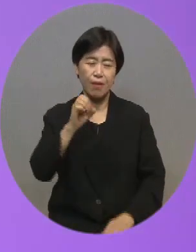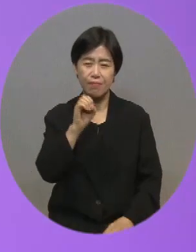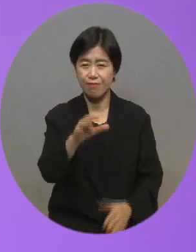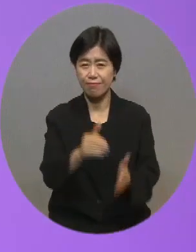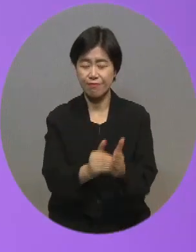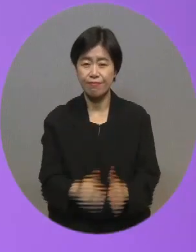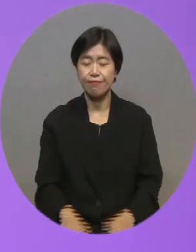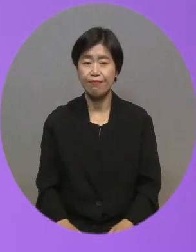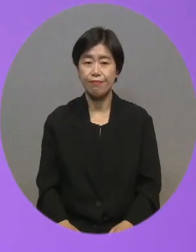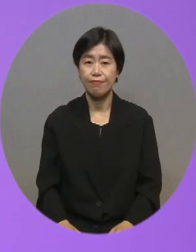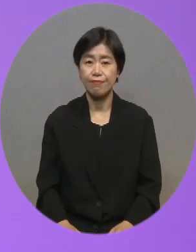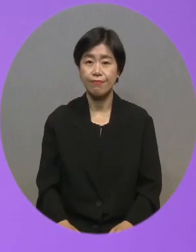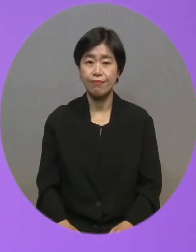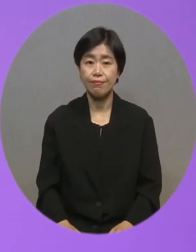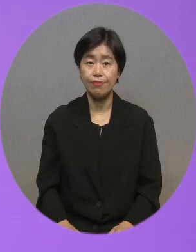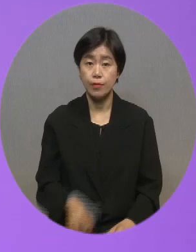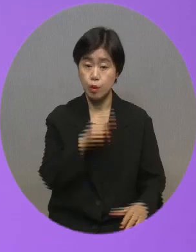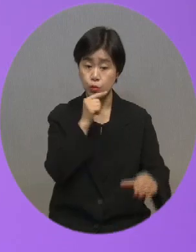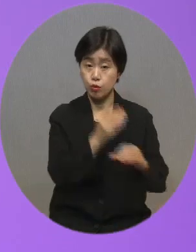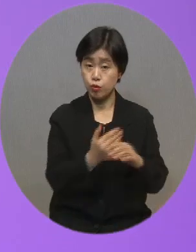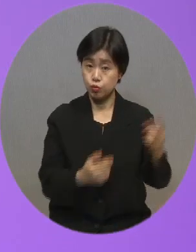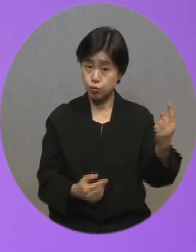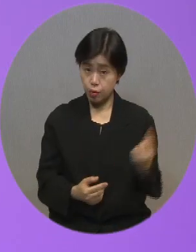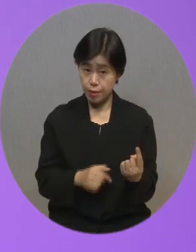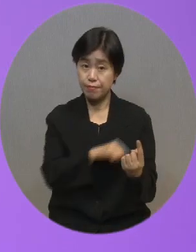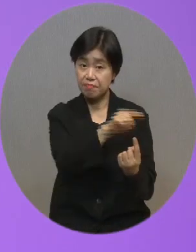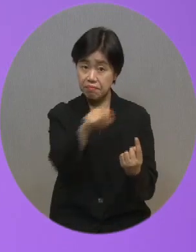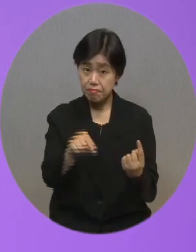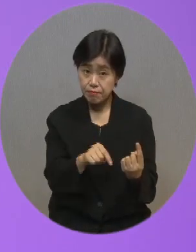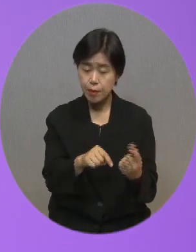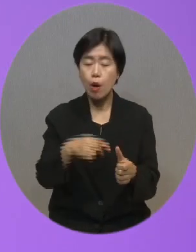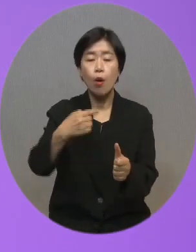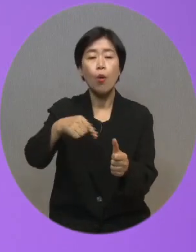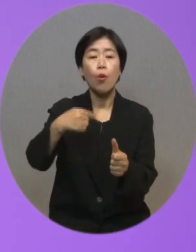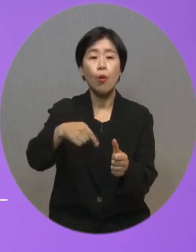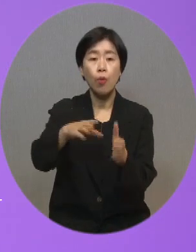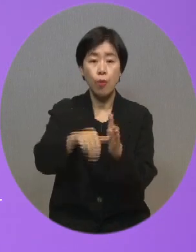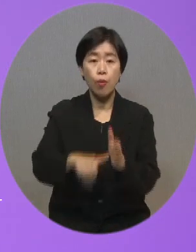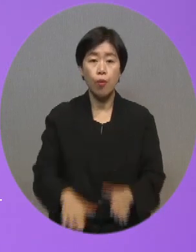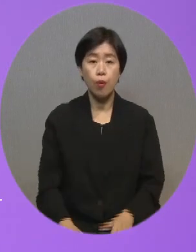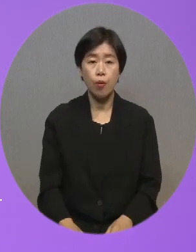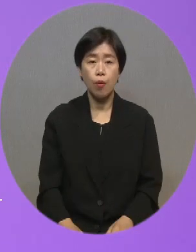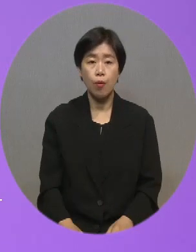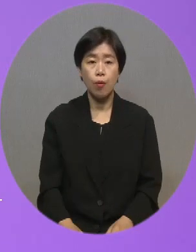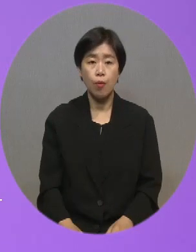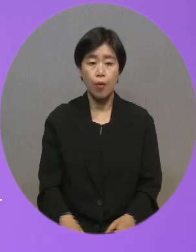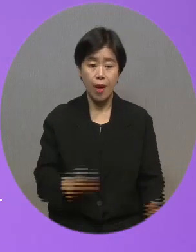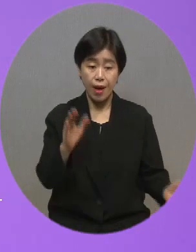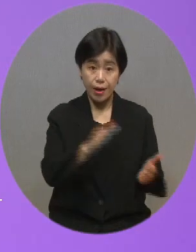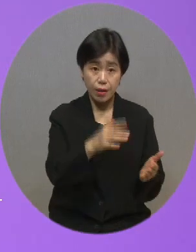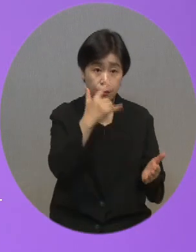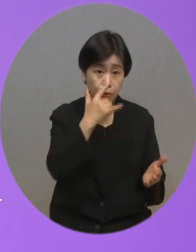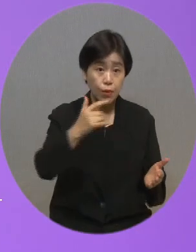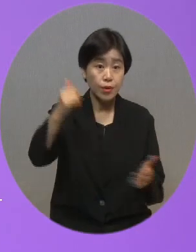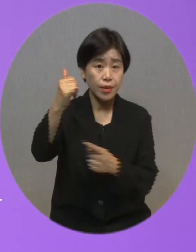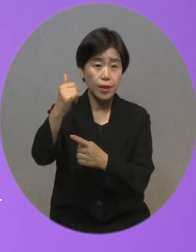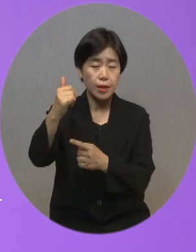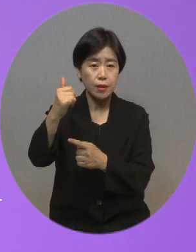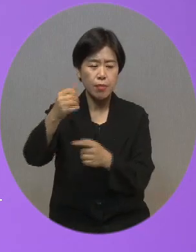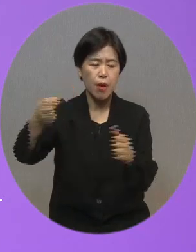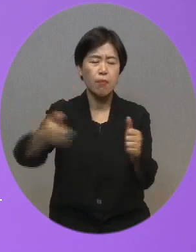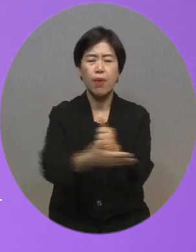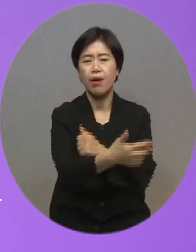말씀드리고요. 특별히 북에서 온 친구들의 어떤 교육에 있어서 부모님들의 영향력들이